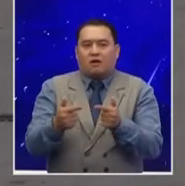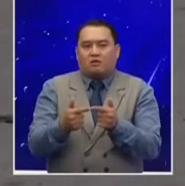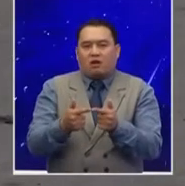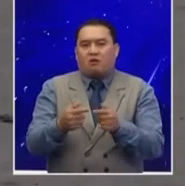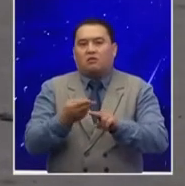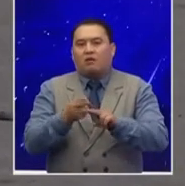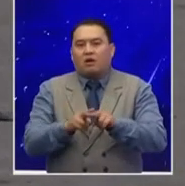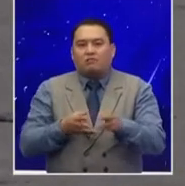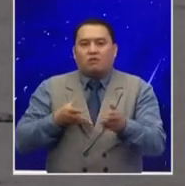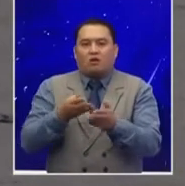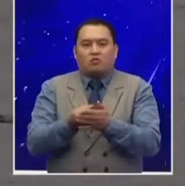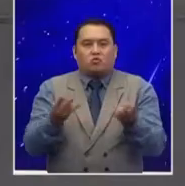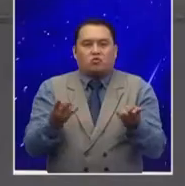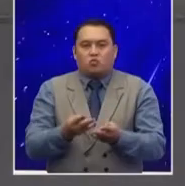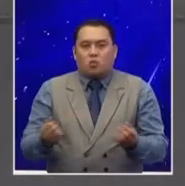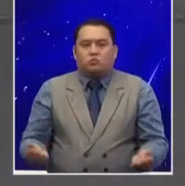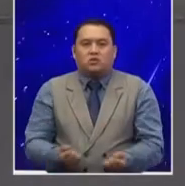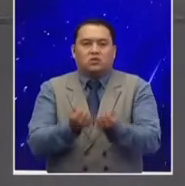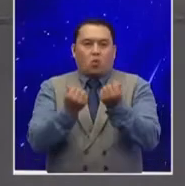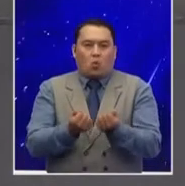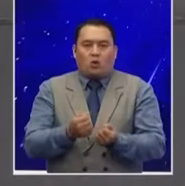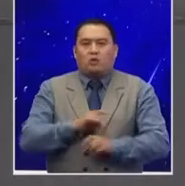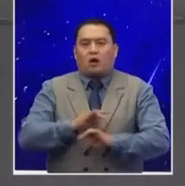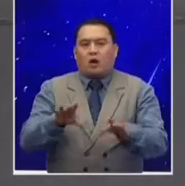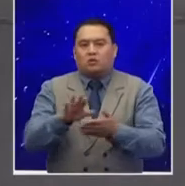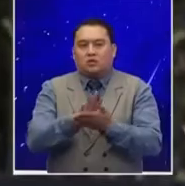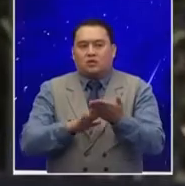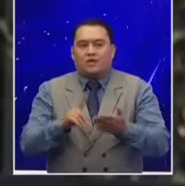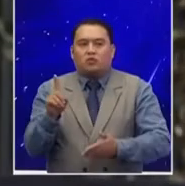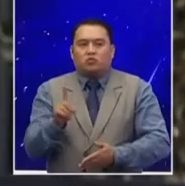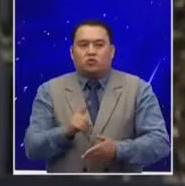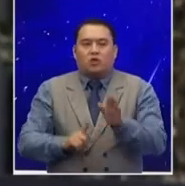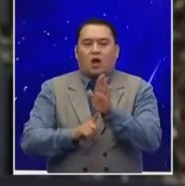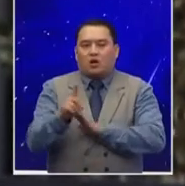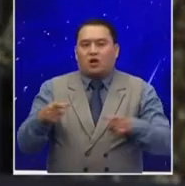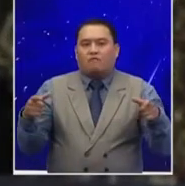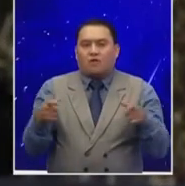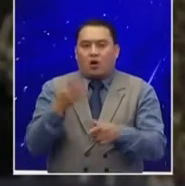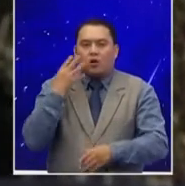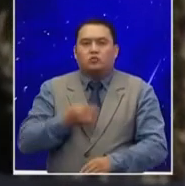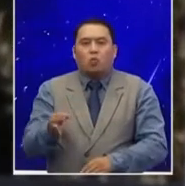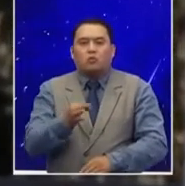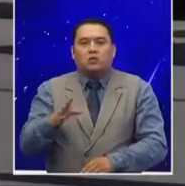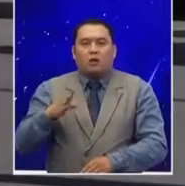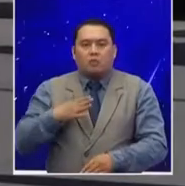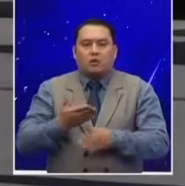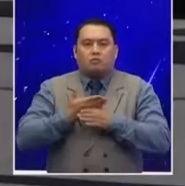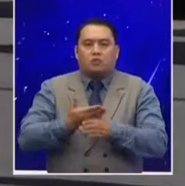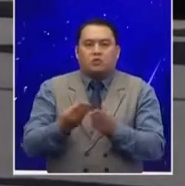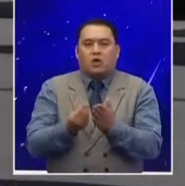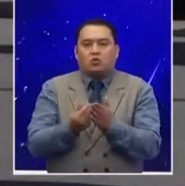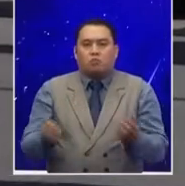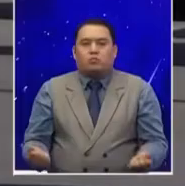и денежная выплата оказывает существенную поддержку, отмечает Айсулу. С начала пандемии в Алматинской области была оказана